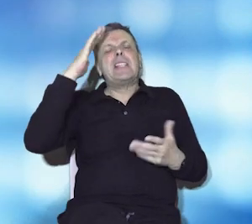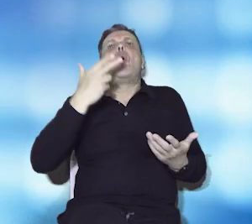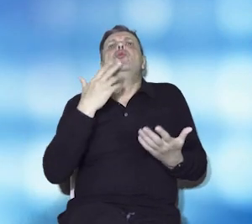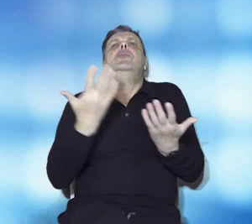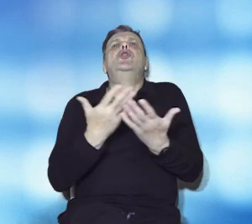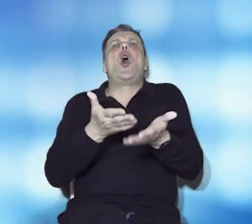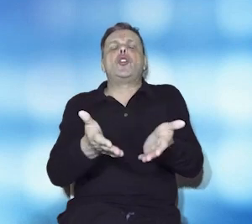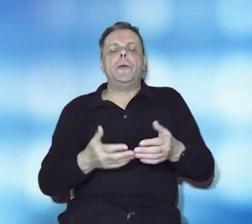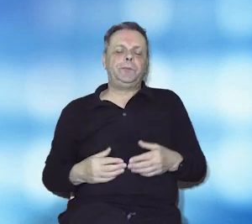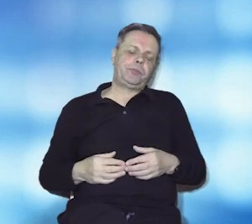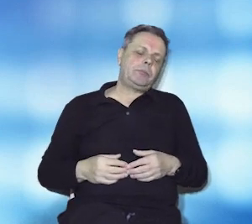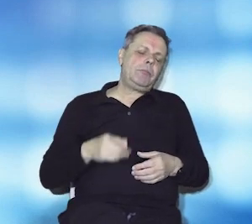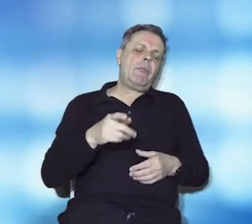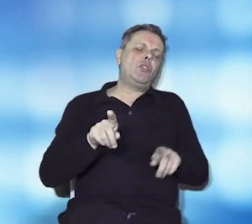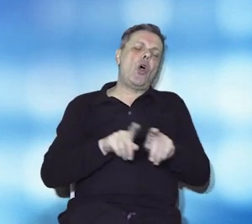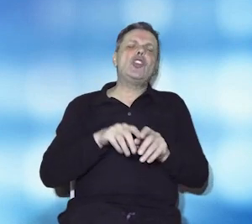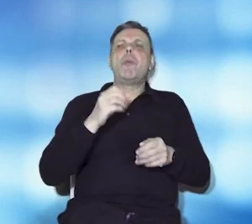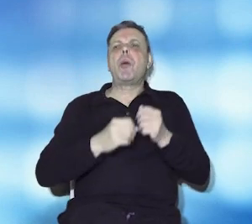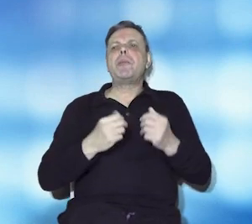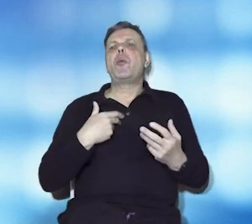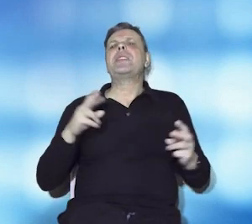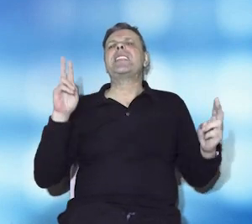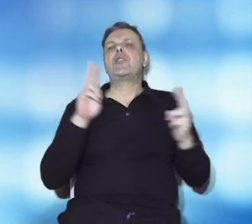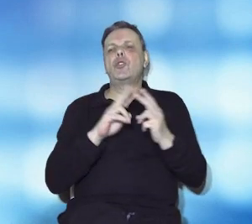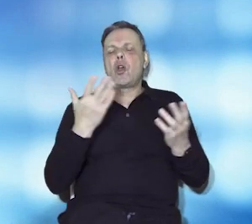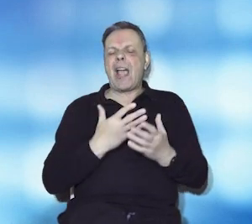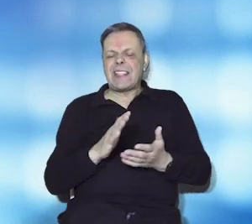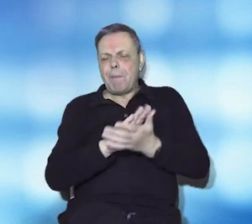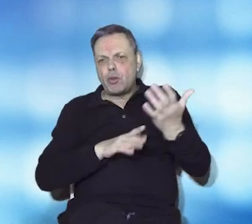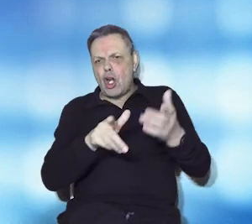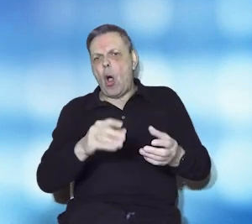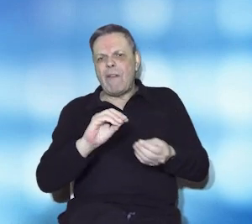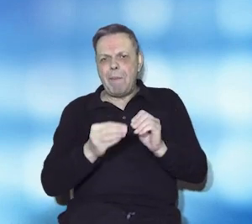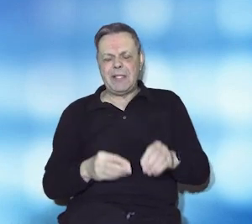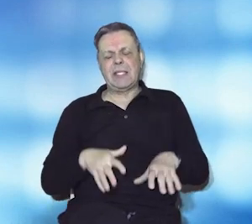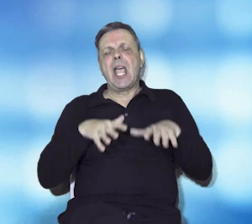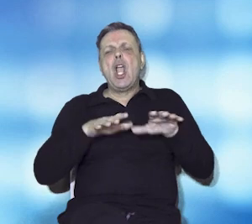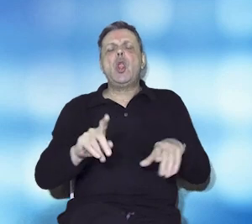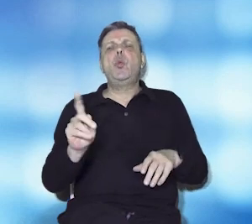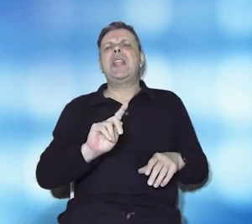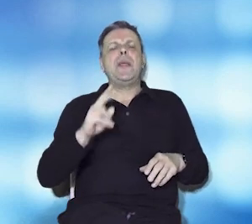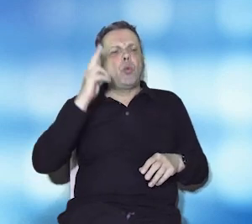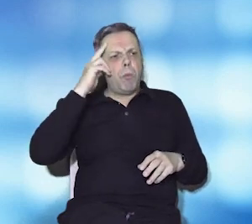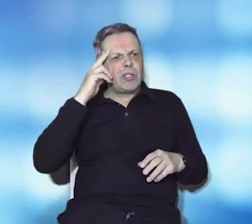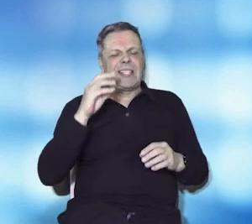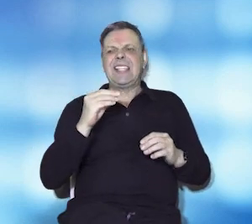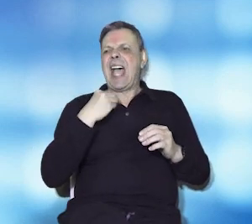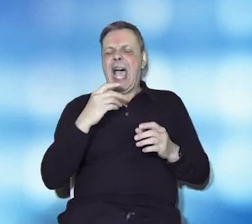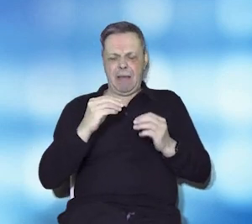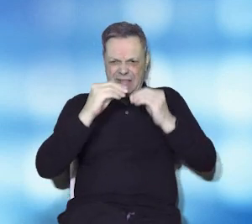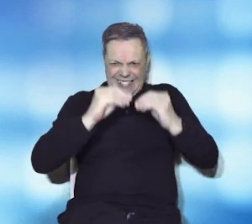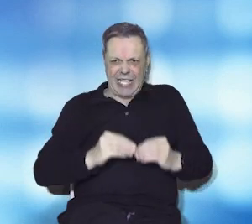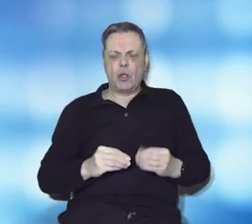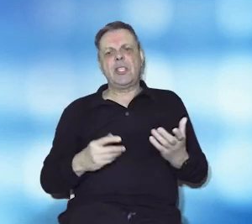gledajte, to je isto jedan problem s kojim sam se ja suočio kad sam pokretao ovaj biznis. Ljudi generalno nisu poznati sa sastojcima. Čak bi